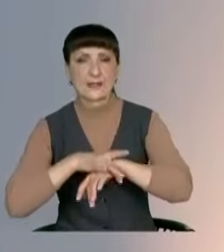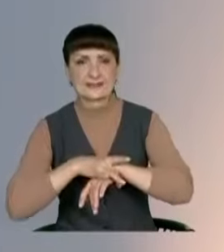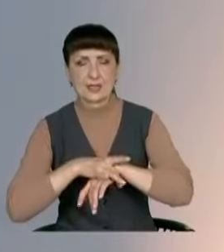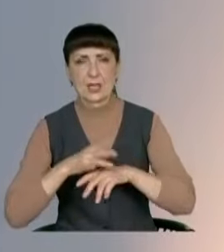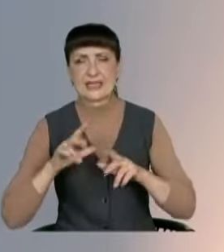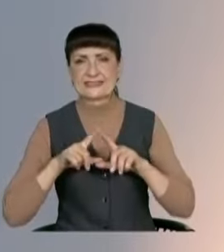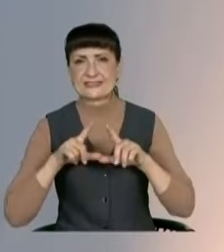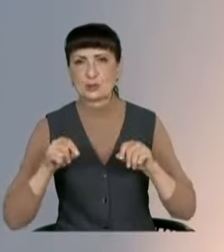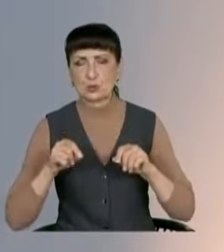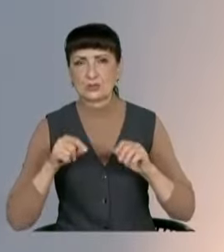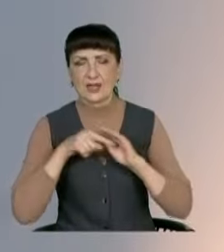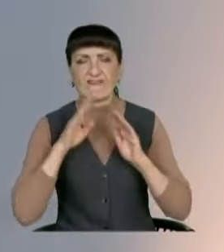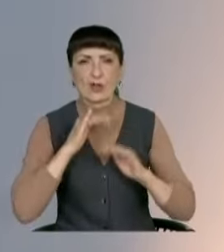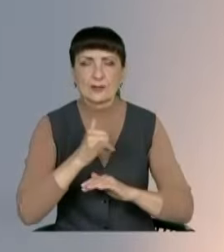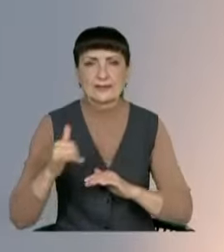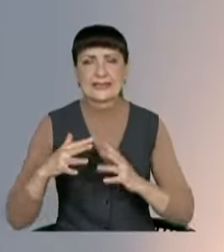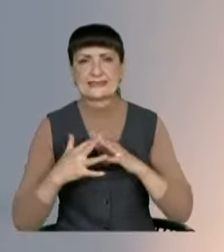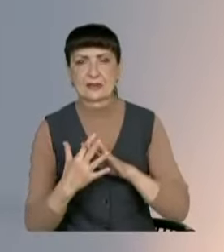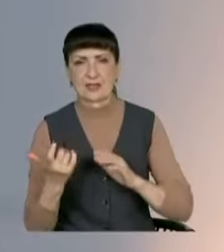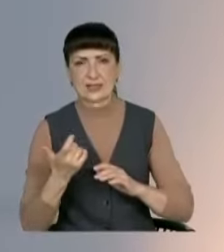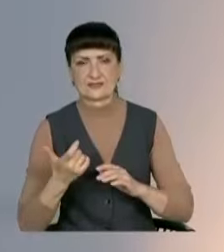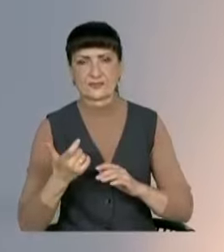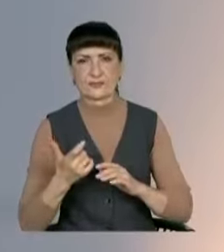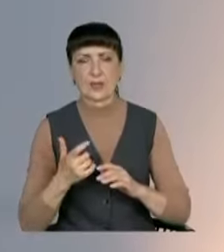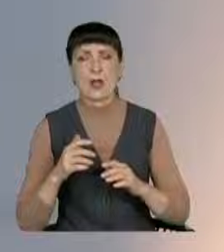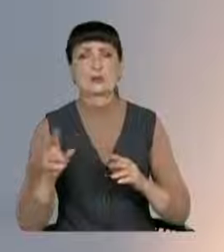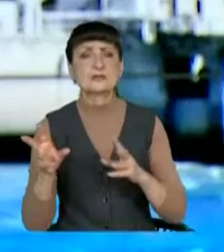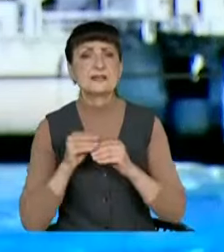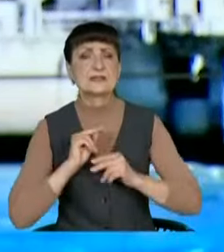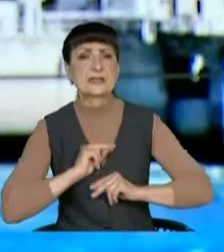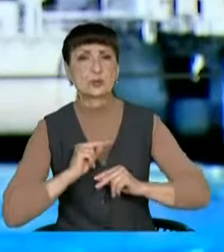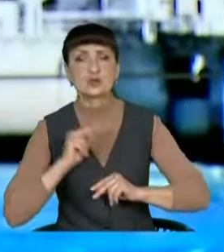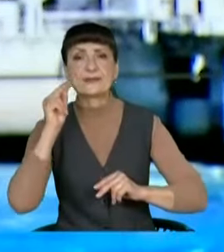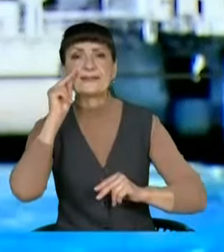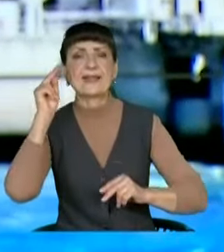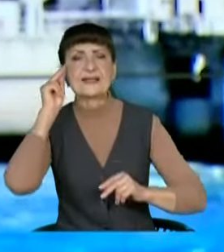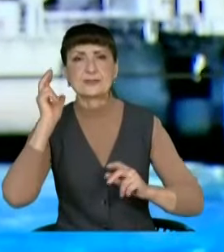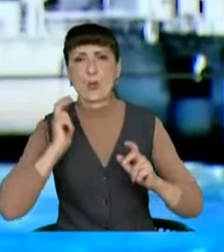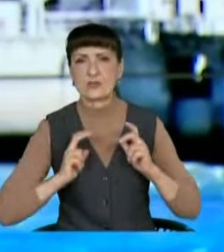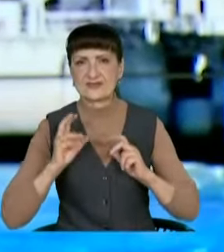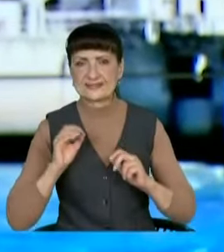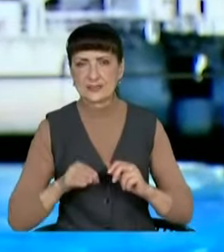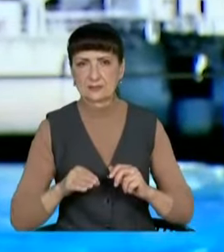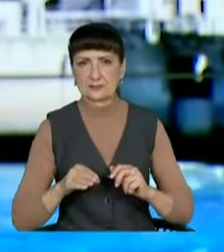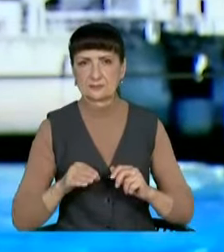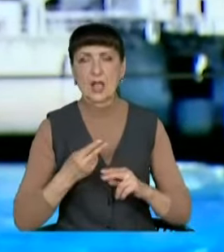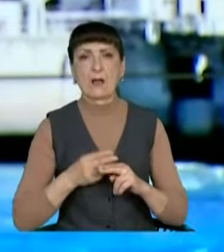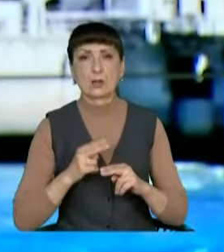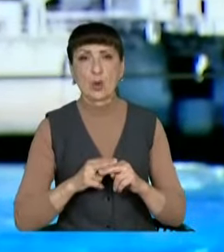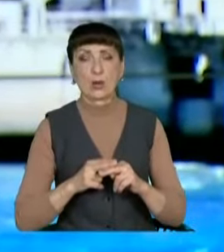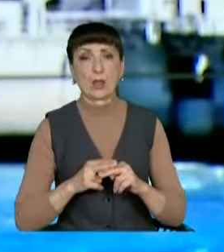института ирригации и механизации сельского хозяйства. Тесно сотрудничает с китайскими вузами, которые, в